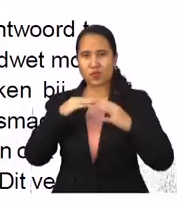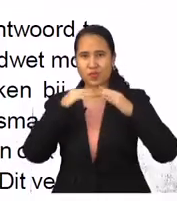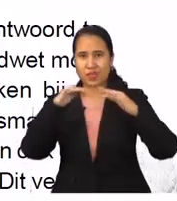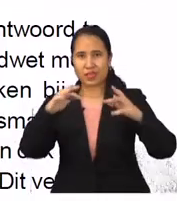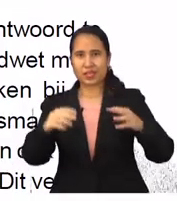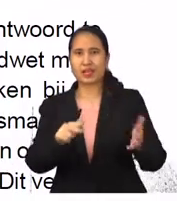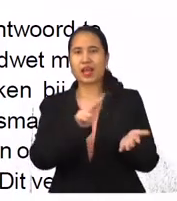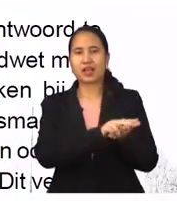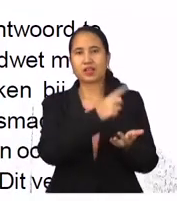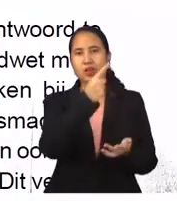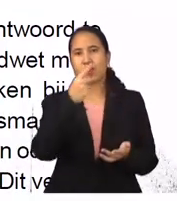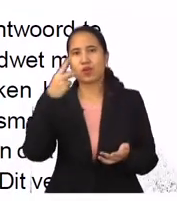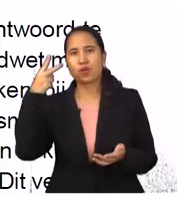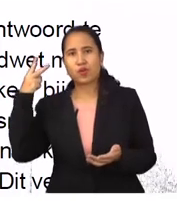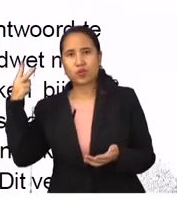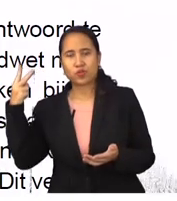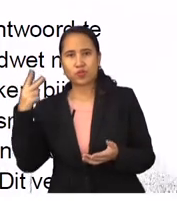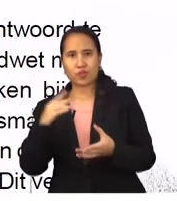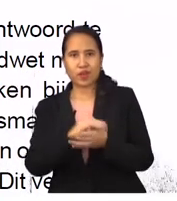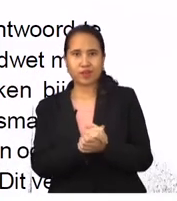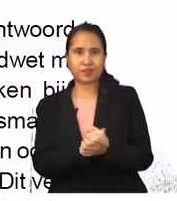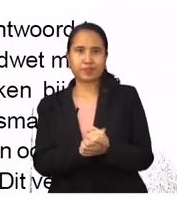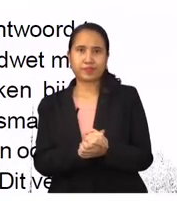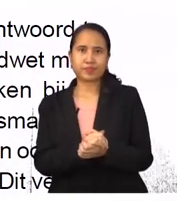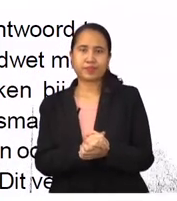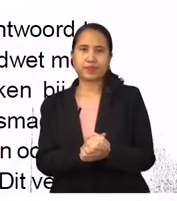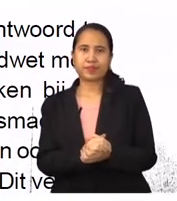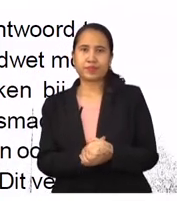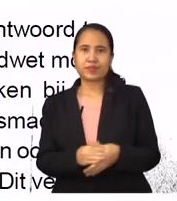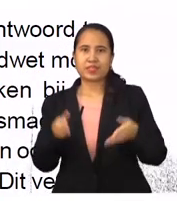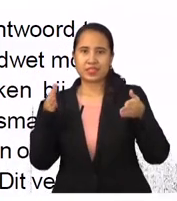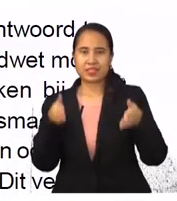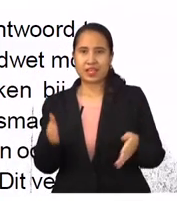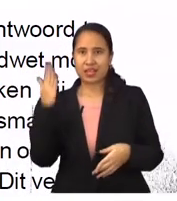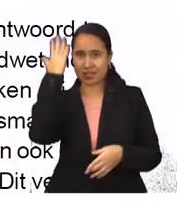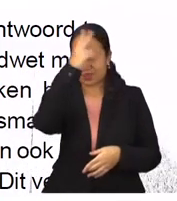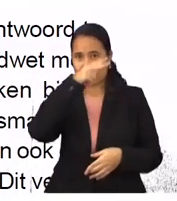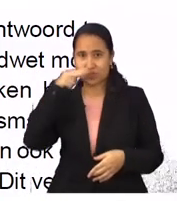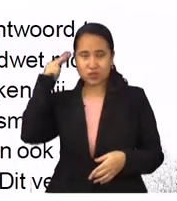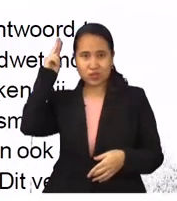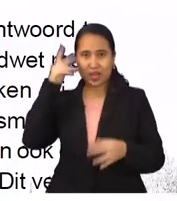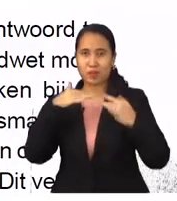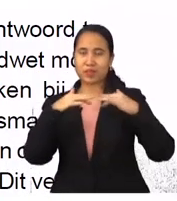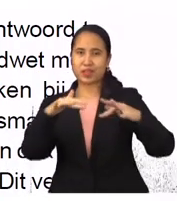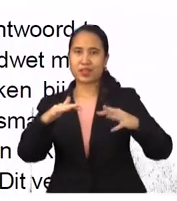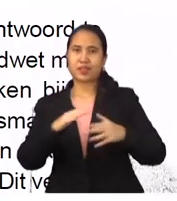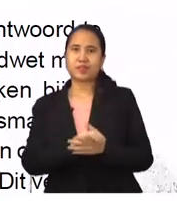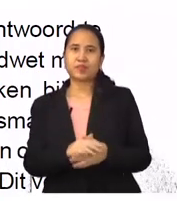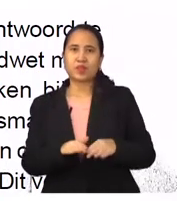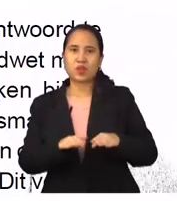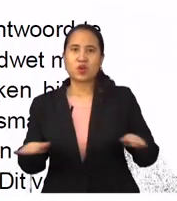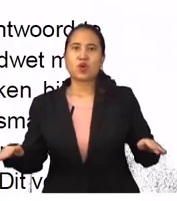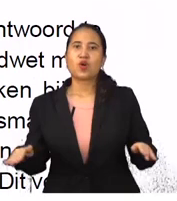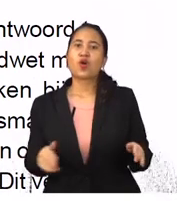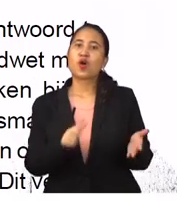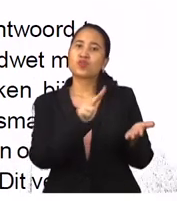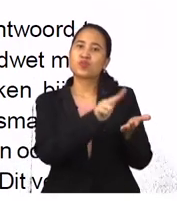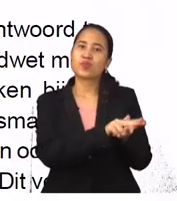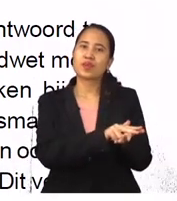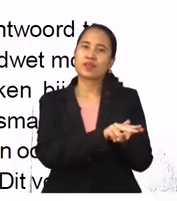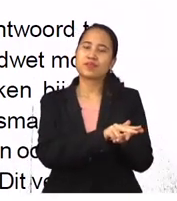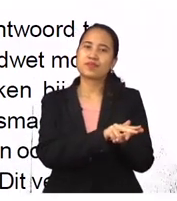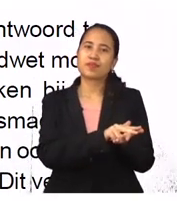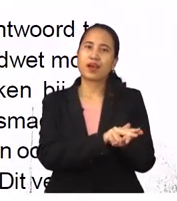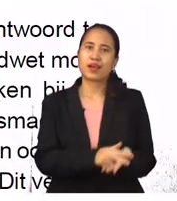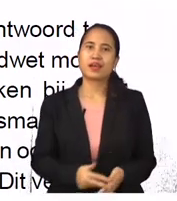112 van de thans niet meer van toepassing zijnde staatsregeling van Suriname en de grondwet van 1975, waarin